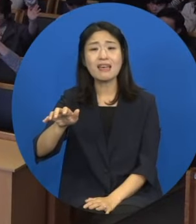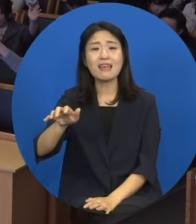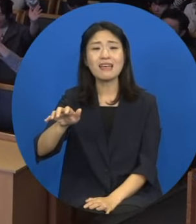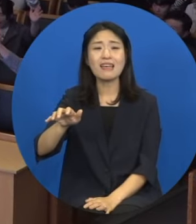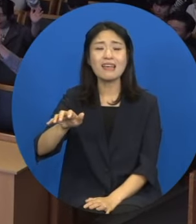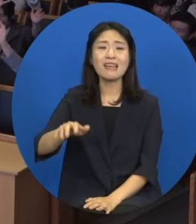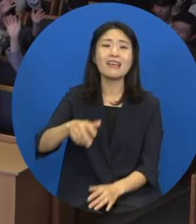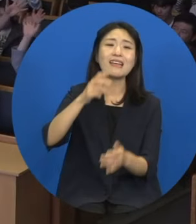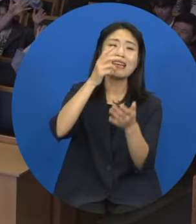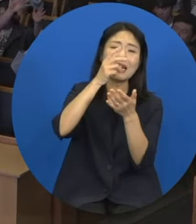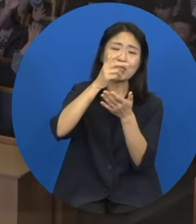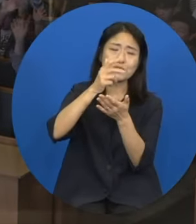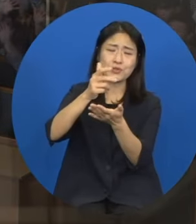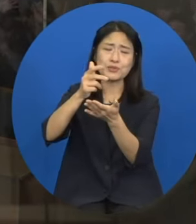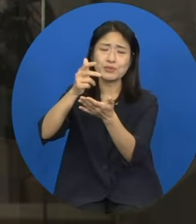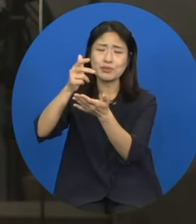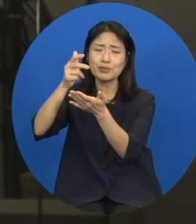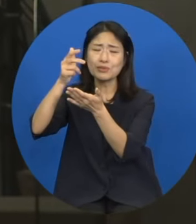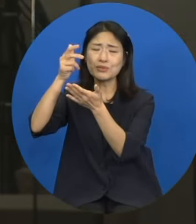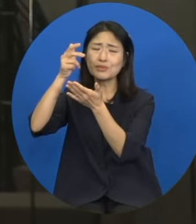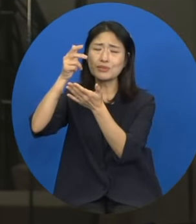요새